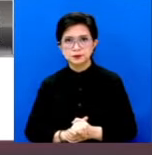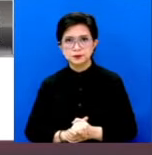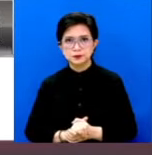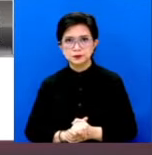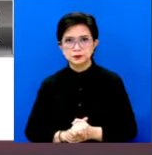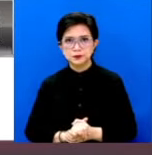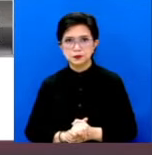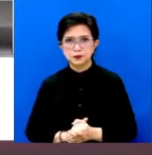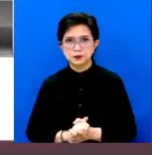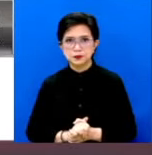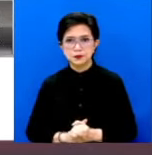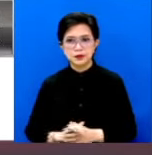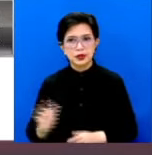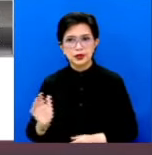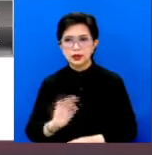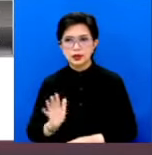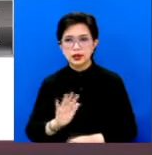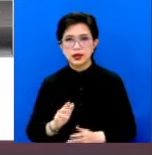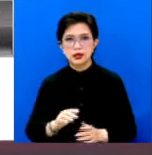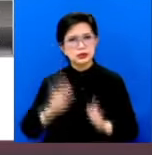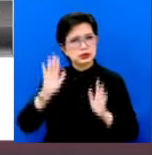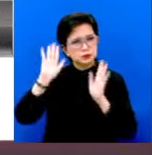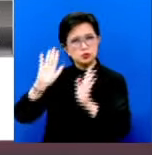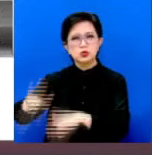dan tidak mubazir